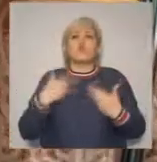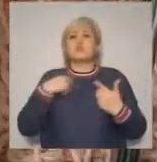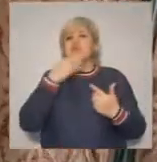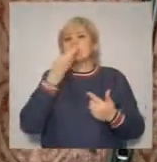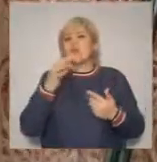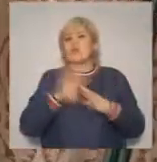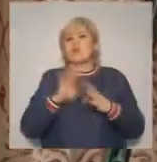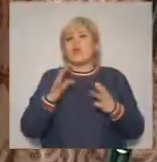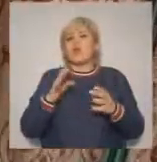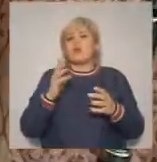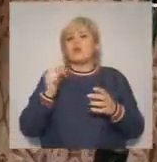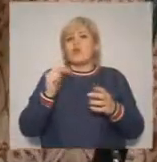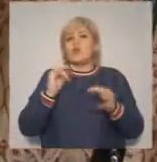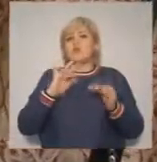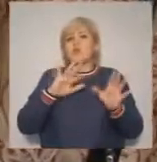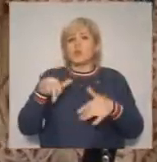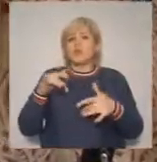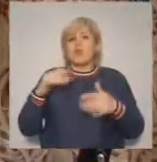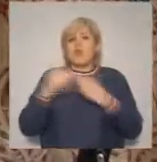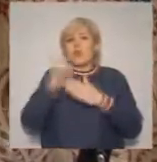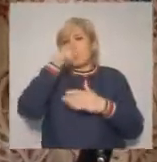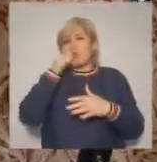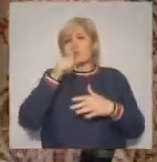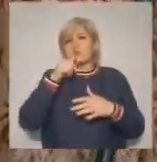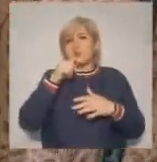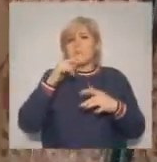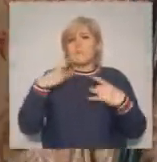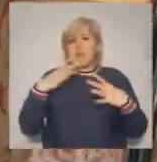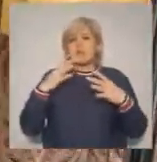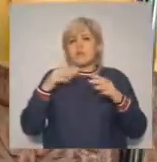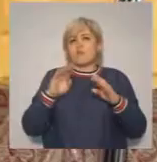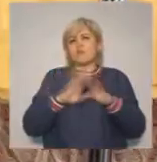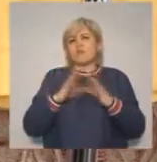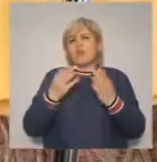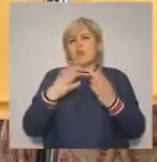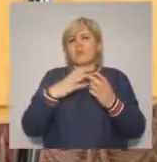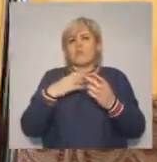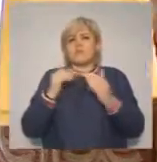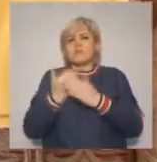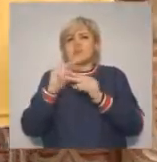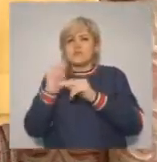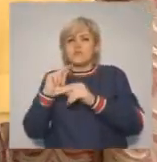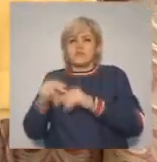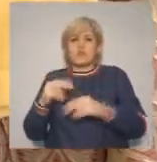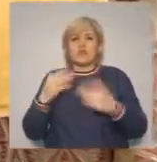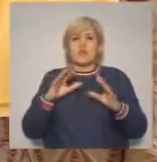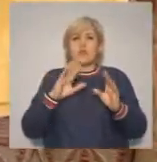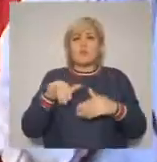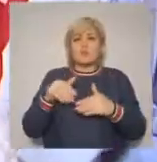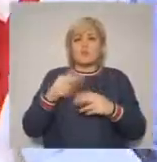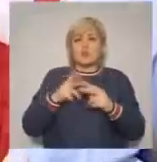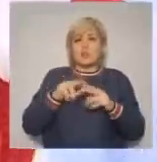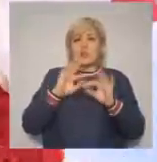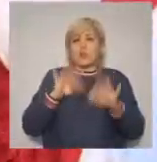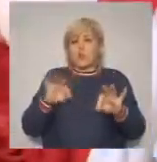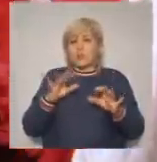Актеры хорошо живут, я бы сказала. Да. То есть тут в основном расшиваете костюмы? Да. После новогодних праздников только так.